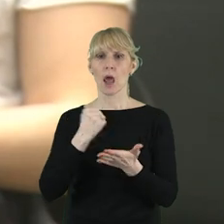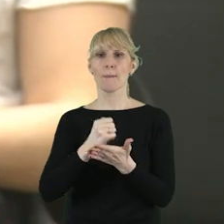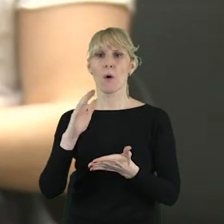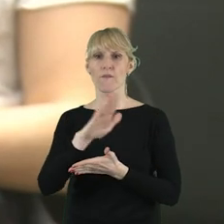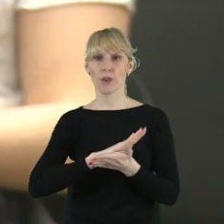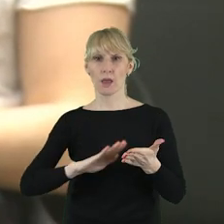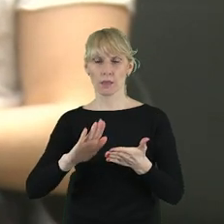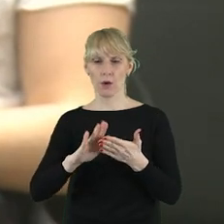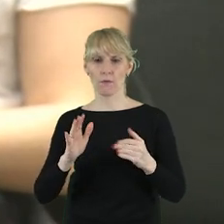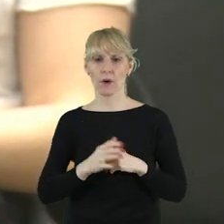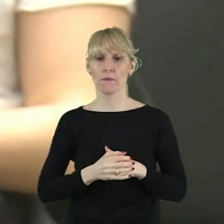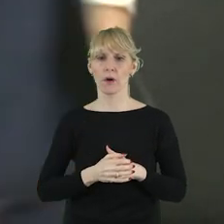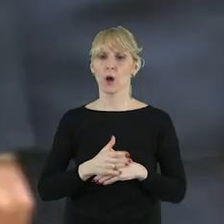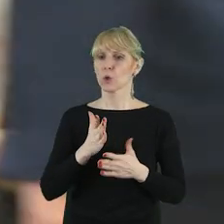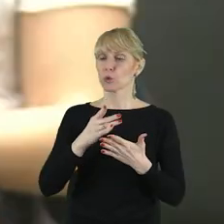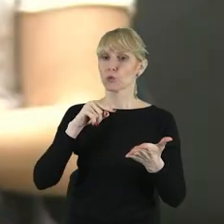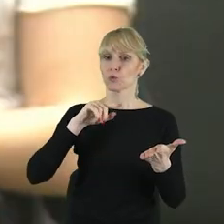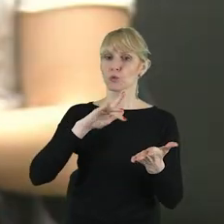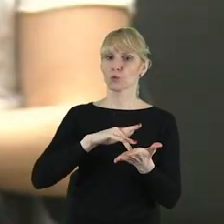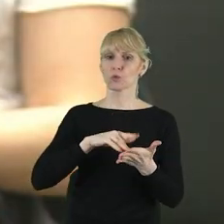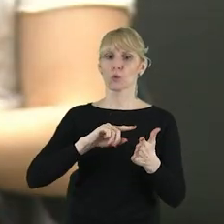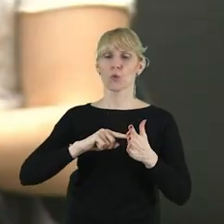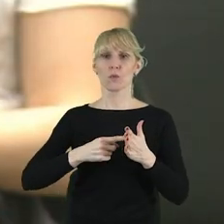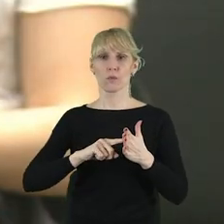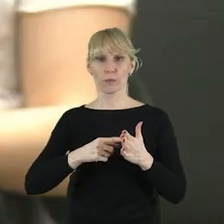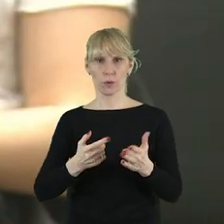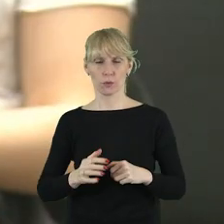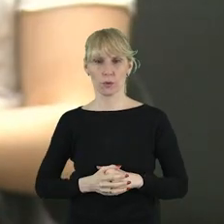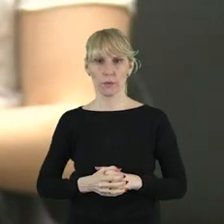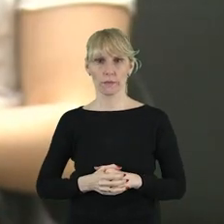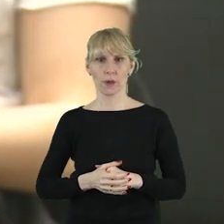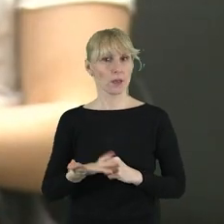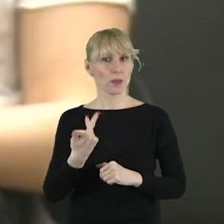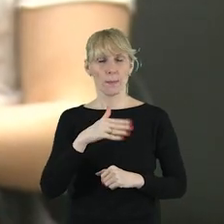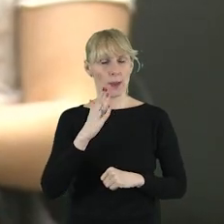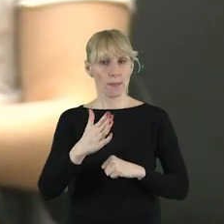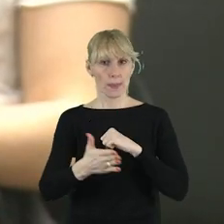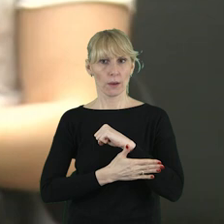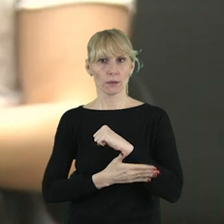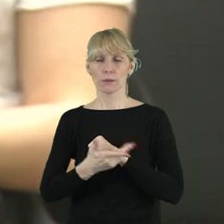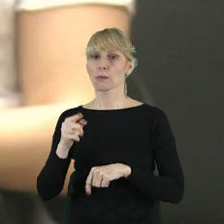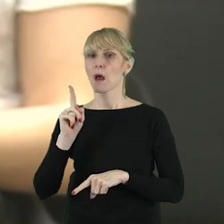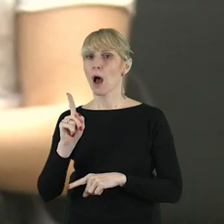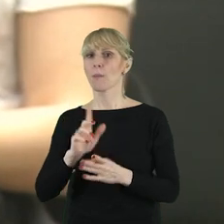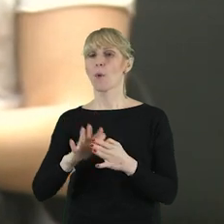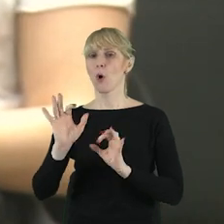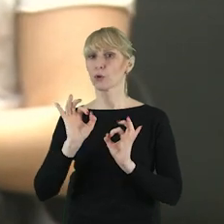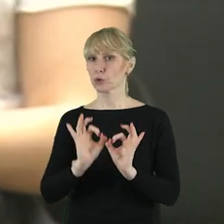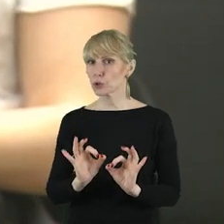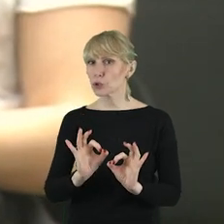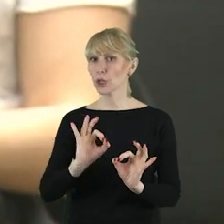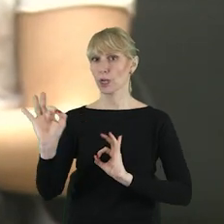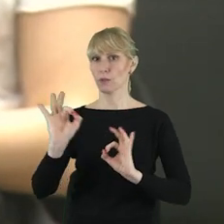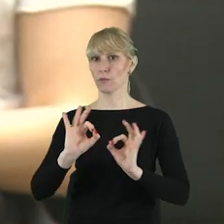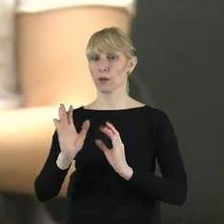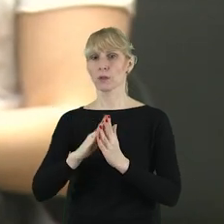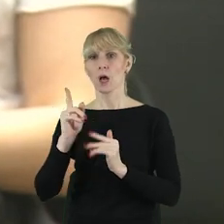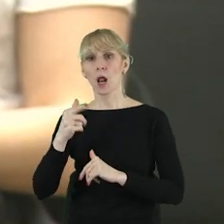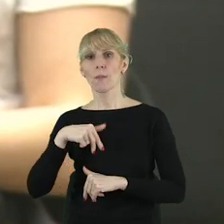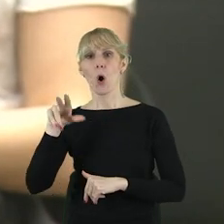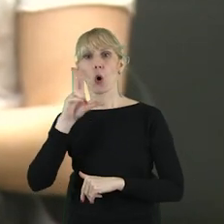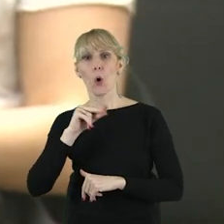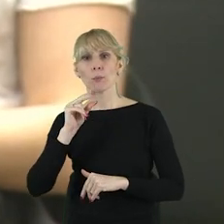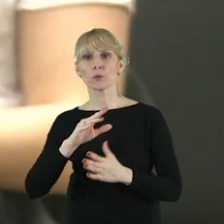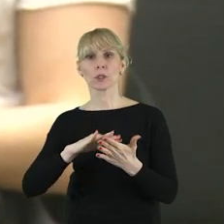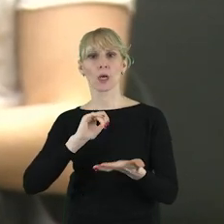uzasadniałem. Albo tą informację dzisiaj, lub taką informację w formie komunikatu prasowego w dniu jutrzejszym, chociaż myślę, że w związku